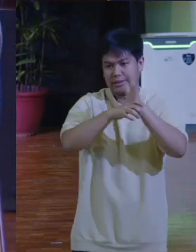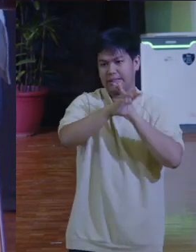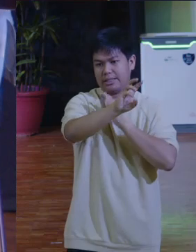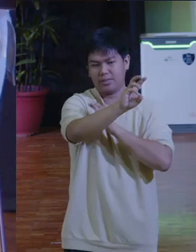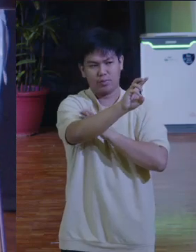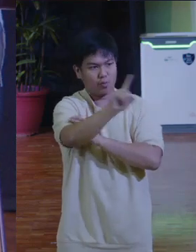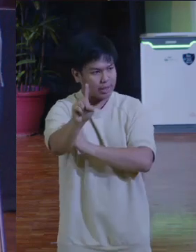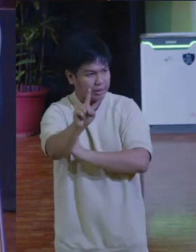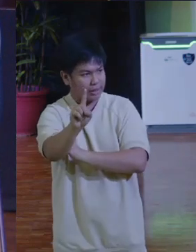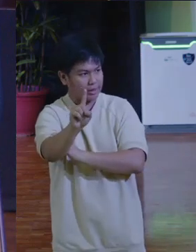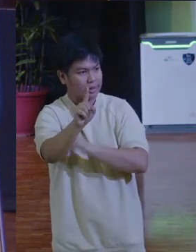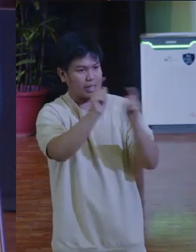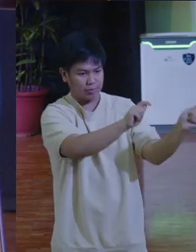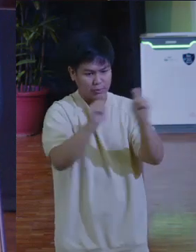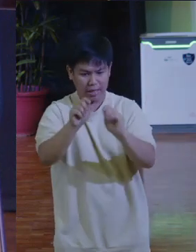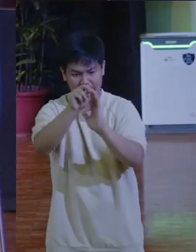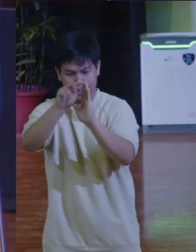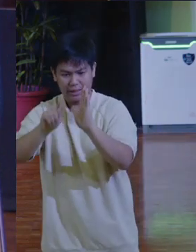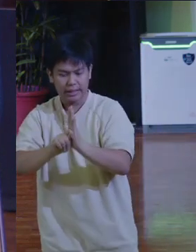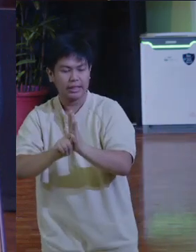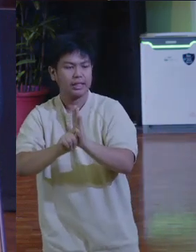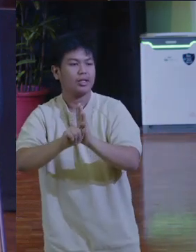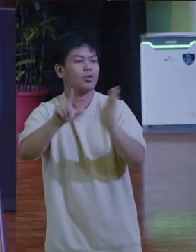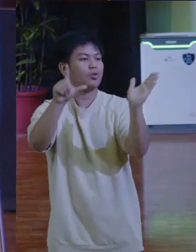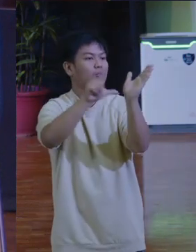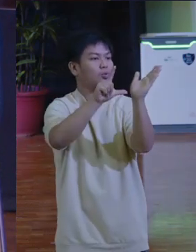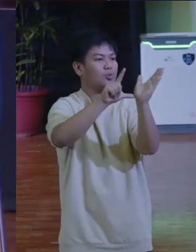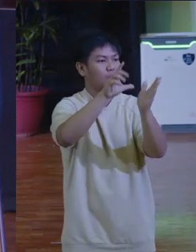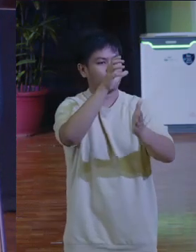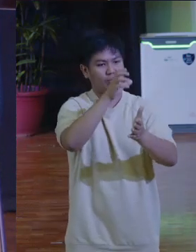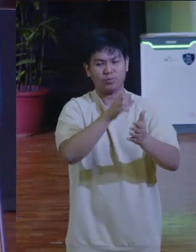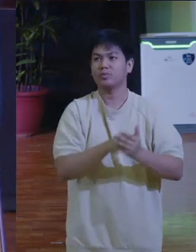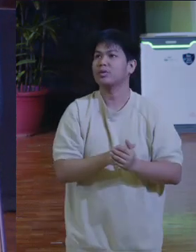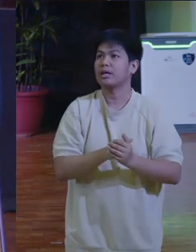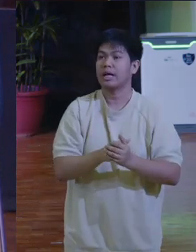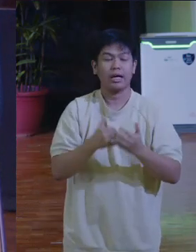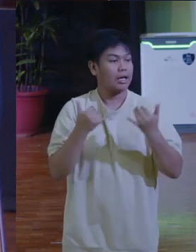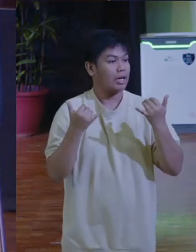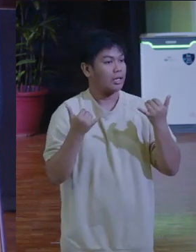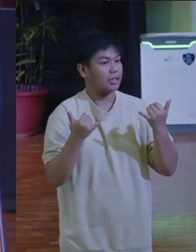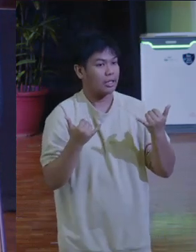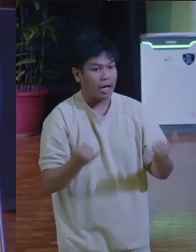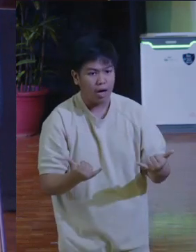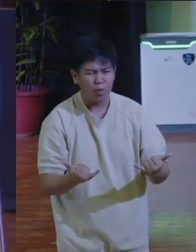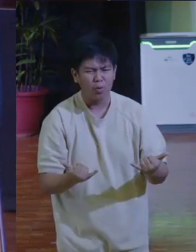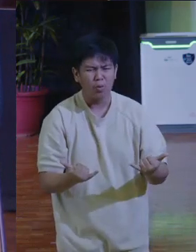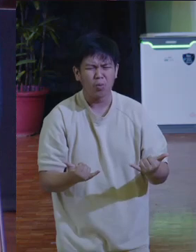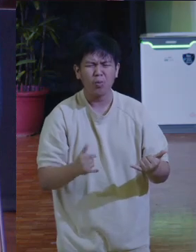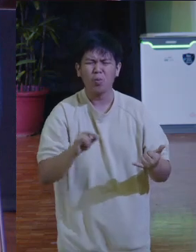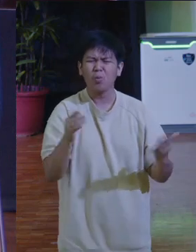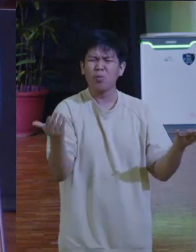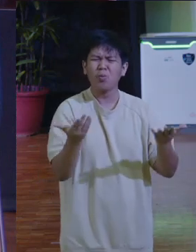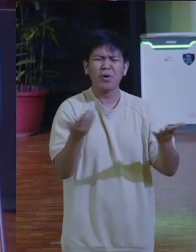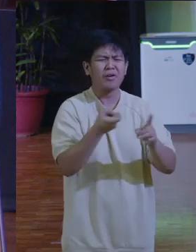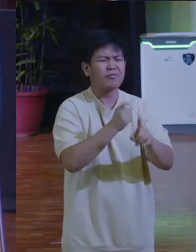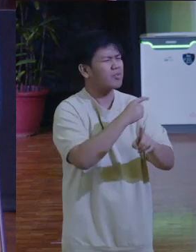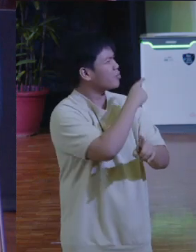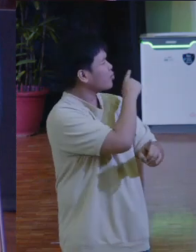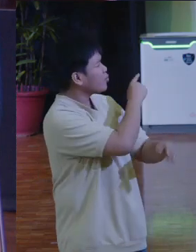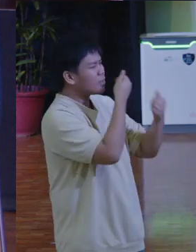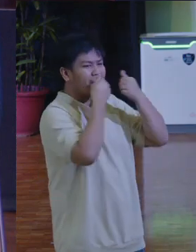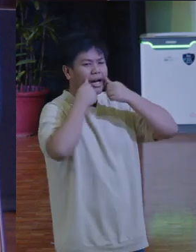4:18 to 19. Bilang panimula, papaliwanag ko muna ang konteksto ng